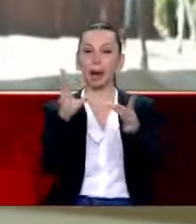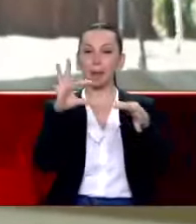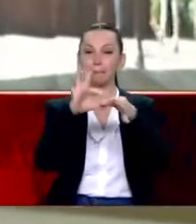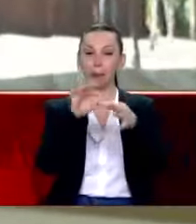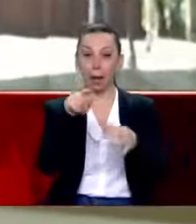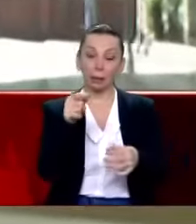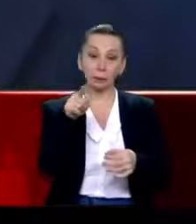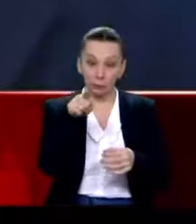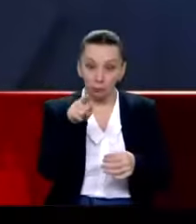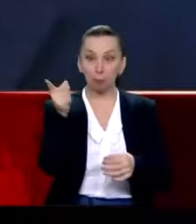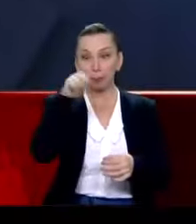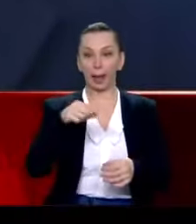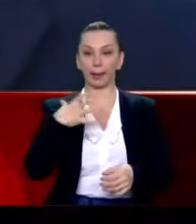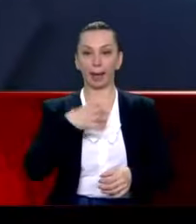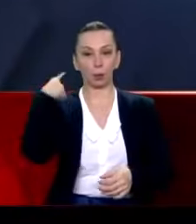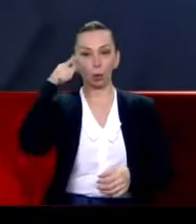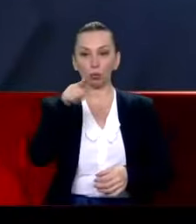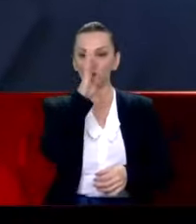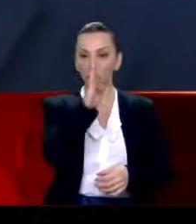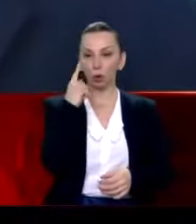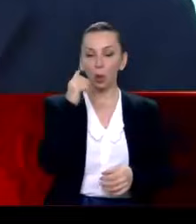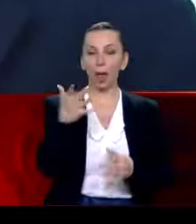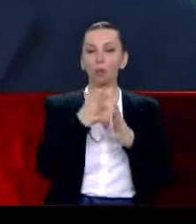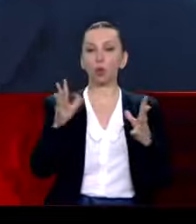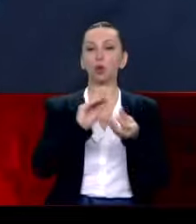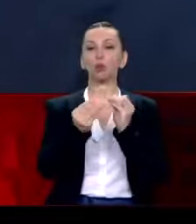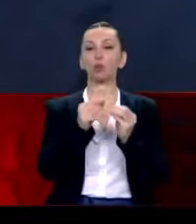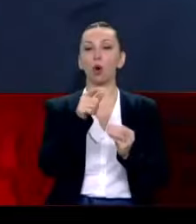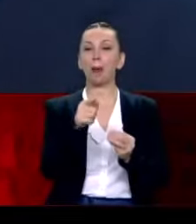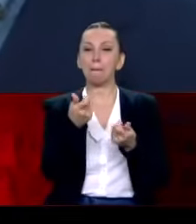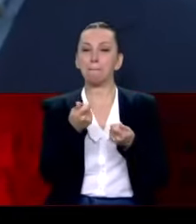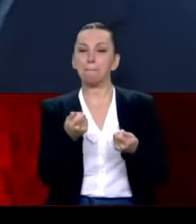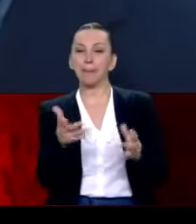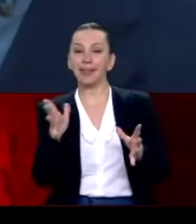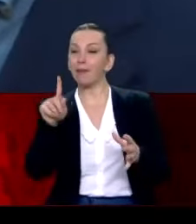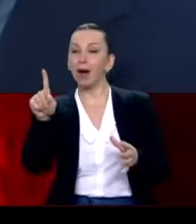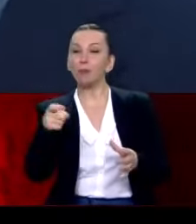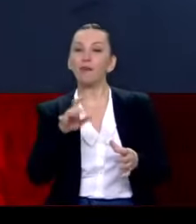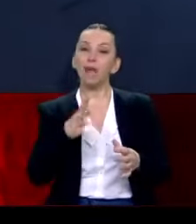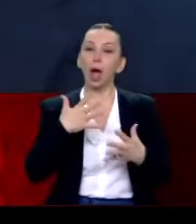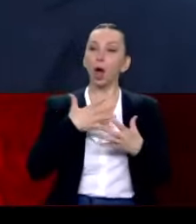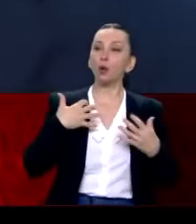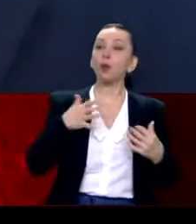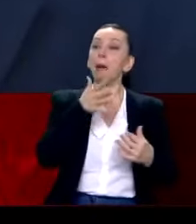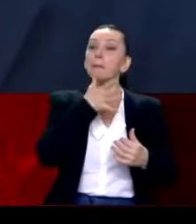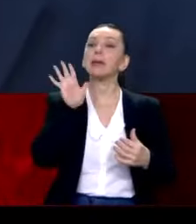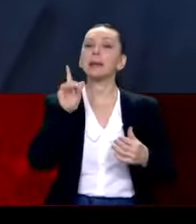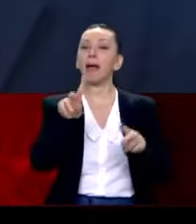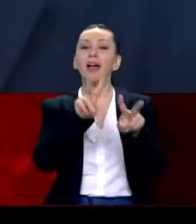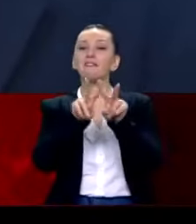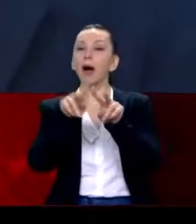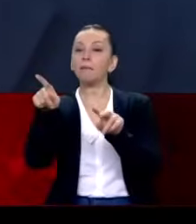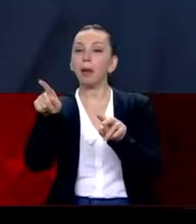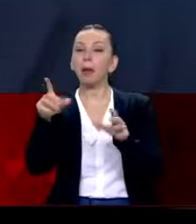bir kez daha düşünün. Bu ciddi anlamda en büyük problemlerden biri, bedava bulduğunuz ya da güvenmediğinizde bilmediğiniz wireless